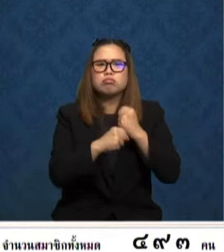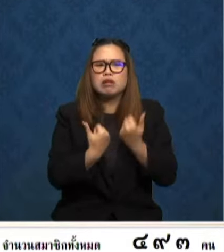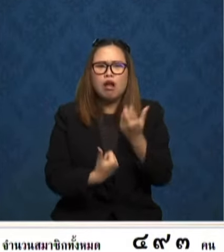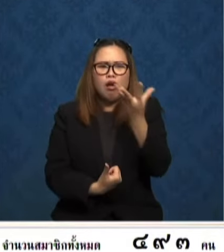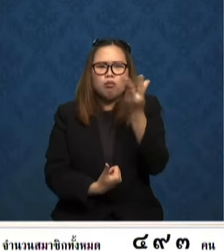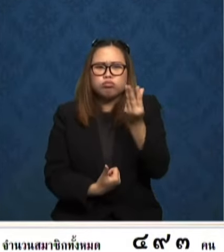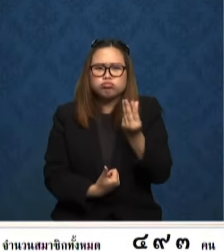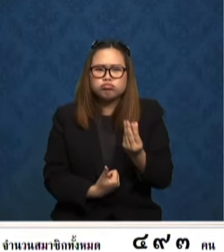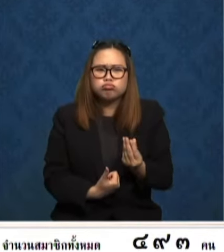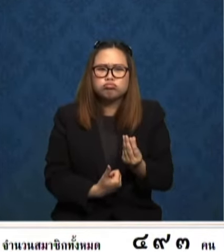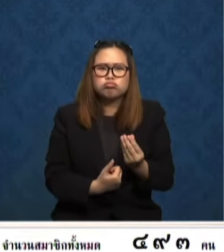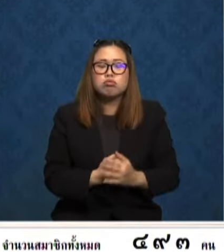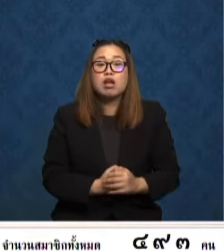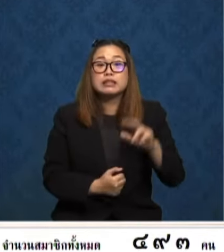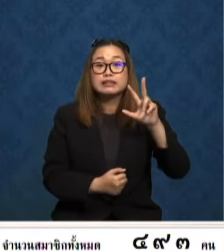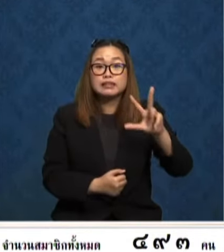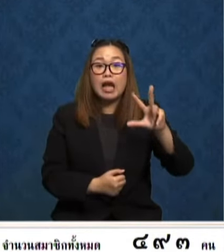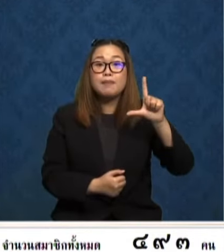ง